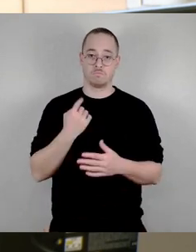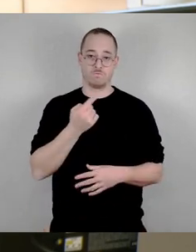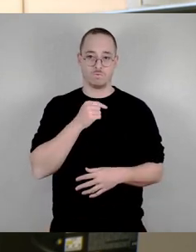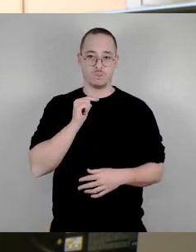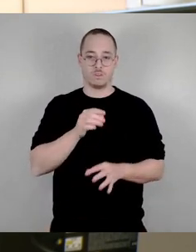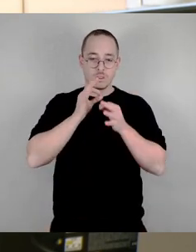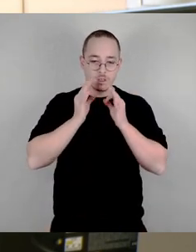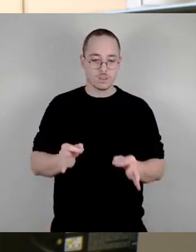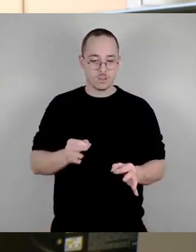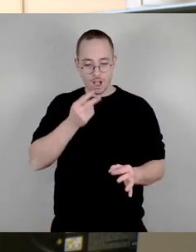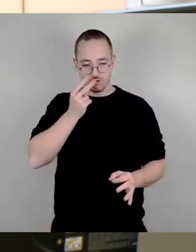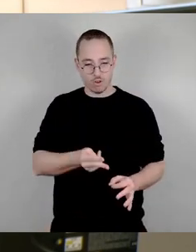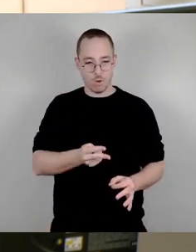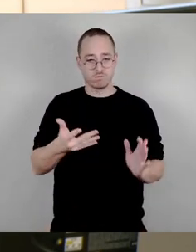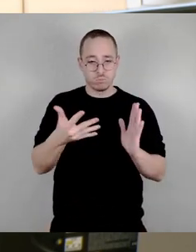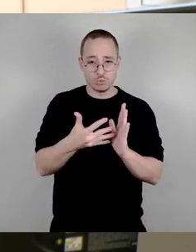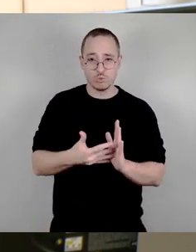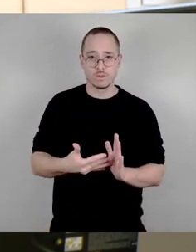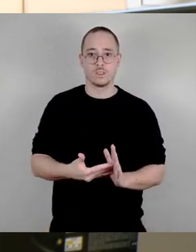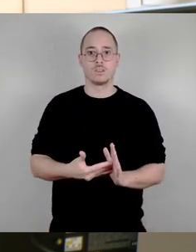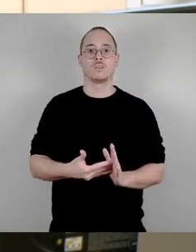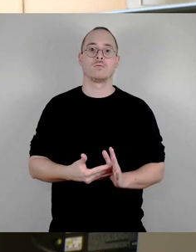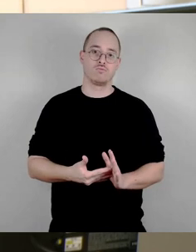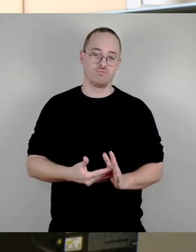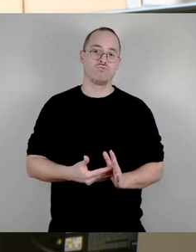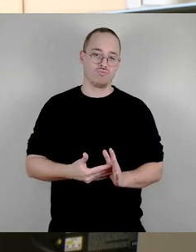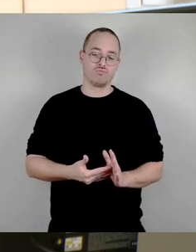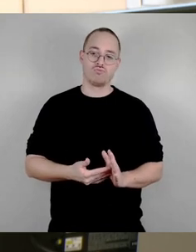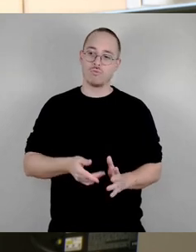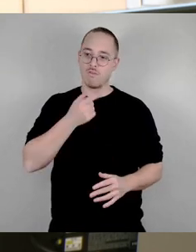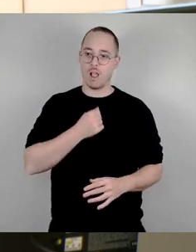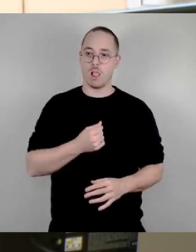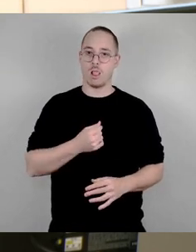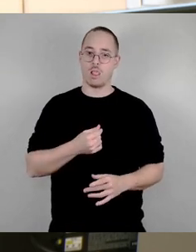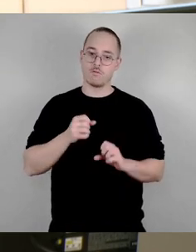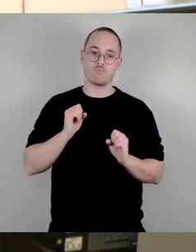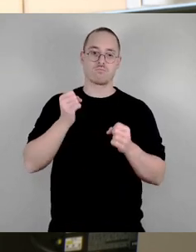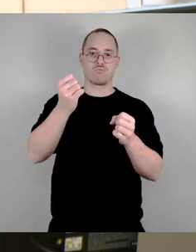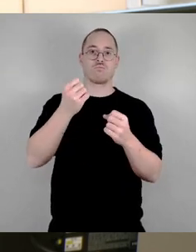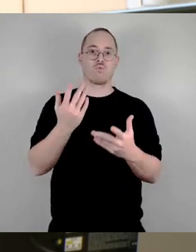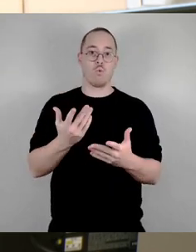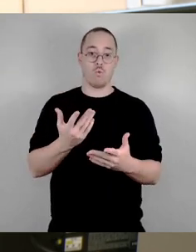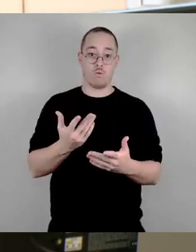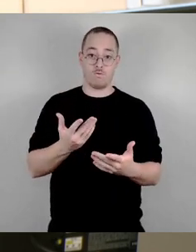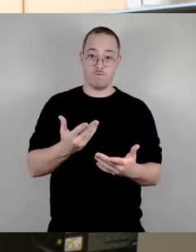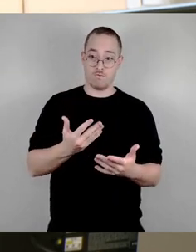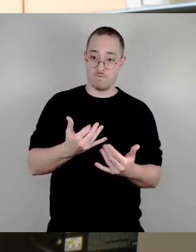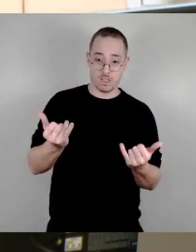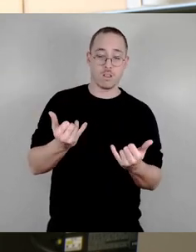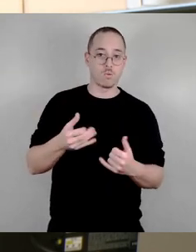angeschaut und geprüft und dann auch sehr konstruktiv gemeinsam, im Übrigen mit dem Eigenbetrieb Sport, aber auch mit